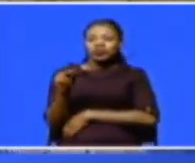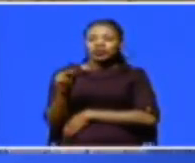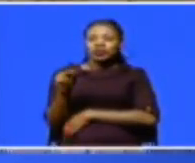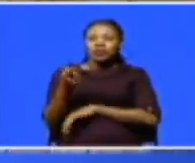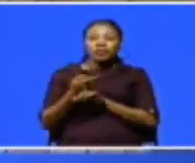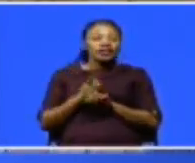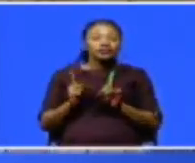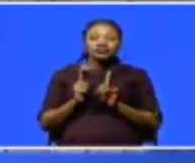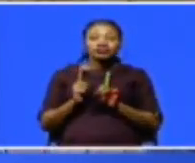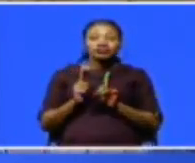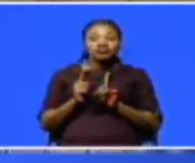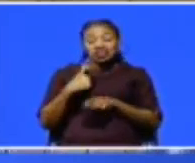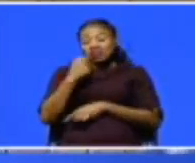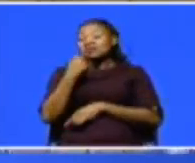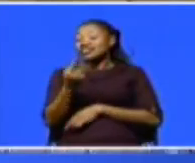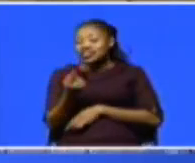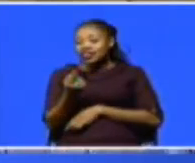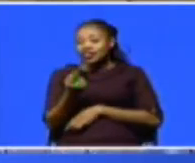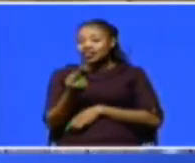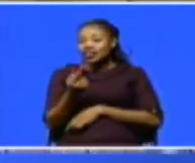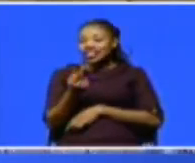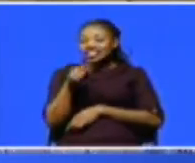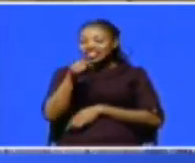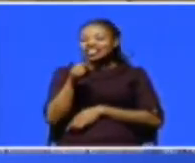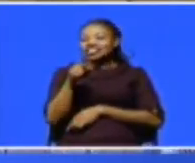Lakini hayo niliambia yeye sikule kwa Tenges. Hiki